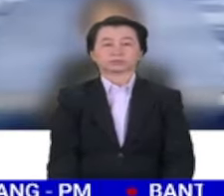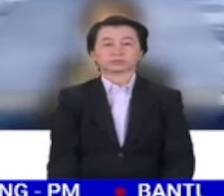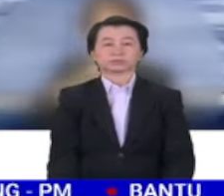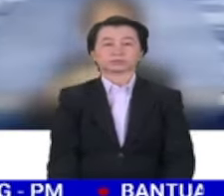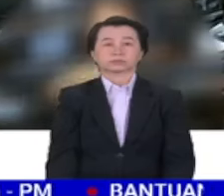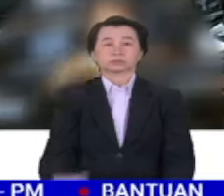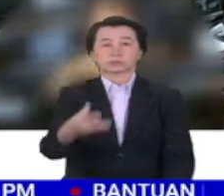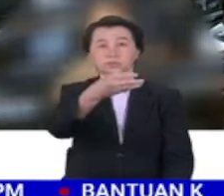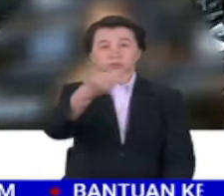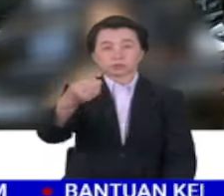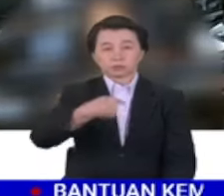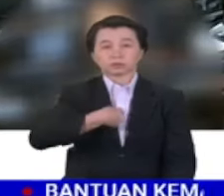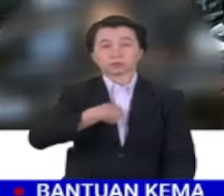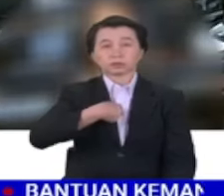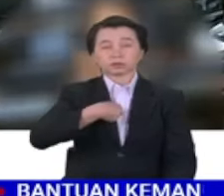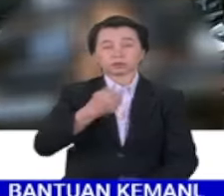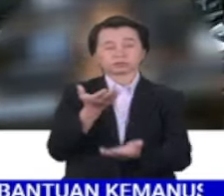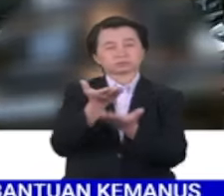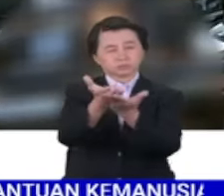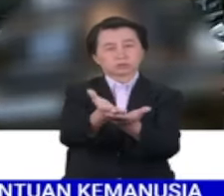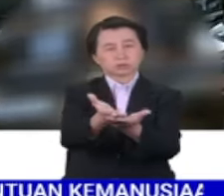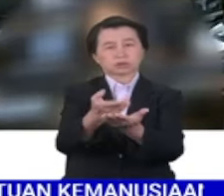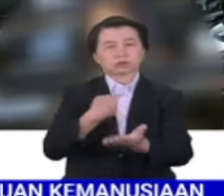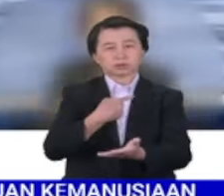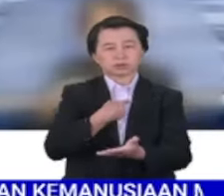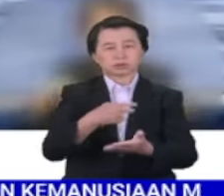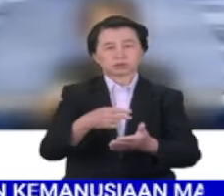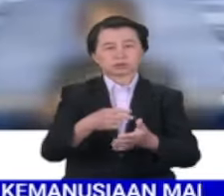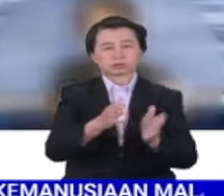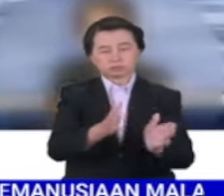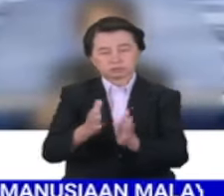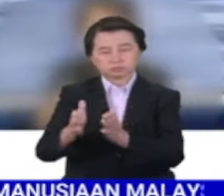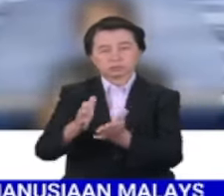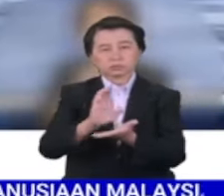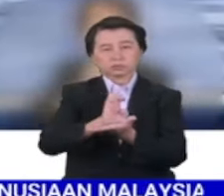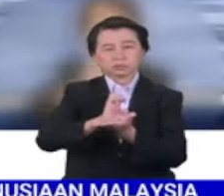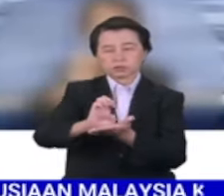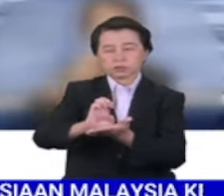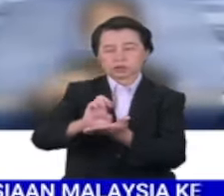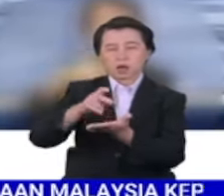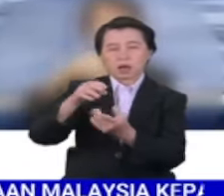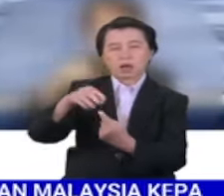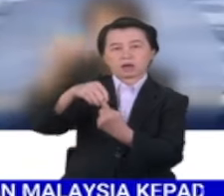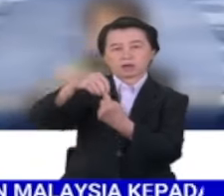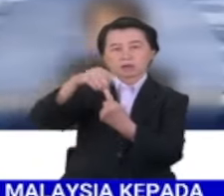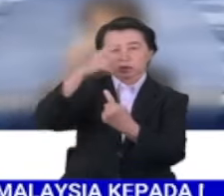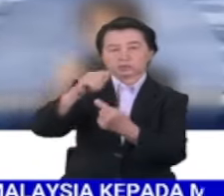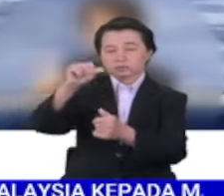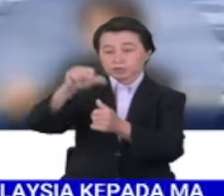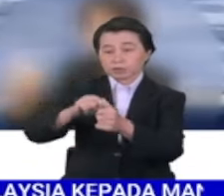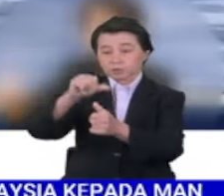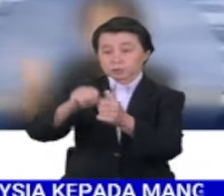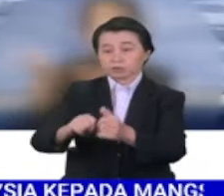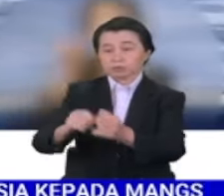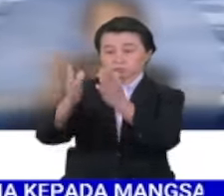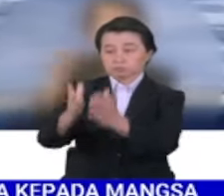dan saya mencadangkan kita mengatur Elang khas kepada setiap yang